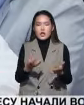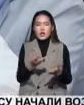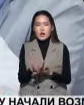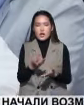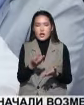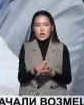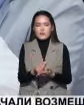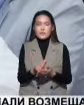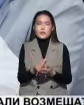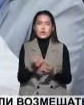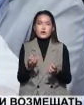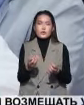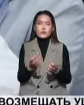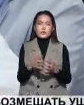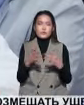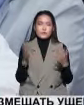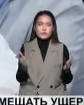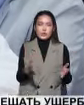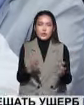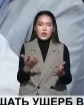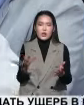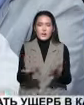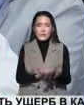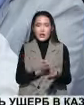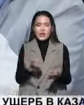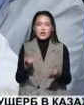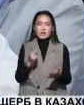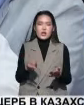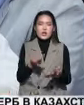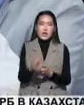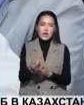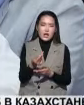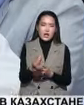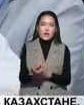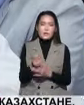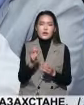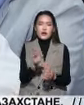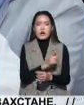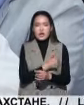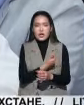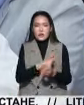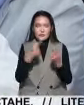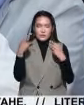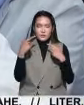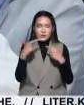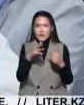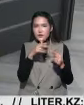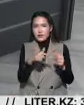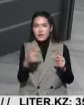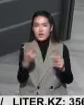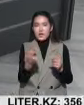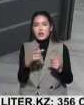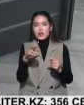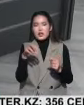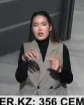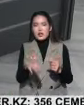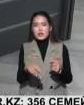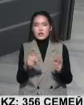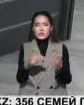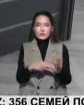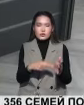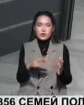тем, что дом врача полный, получают, оплачивается от имени больницы в течение 3 лет стоимость арендного жилья в